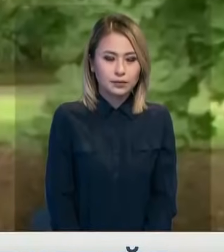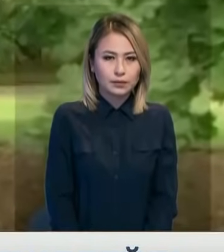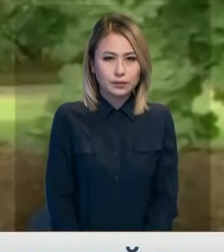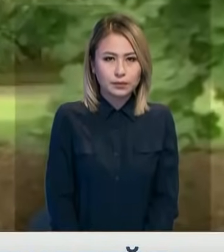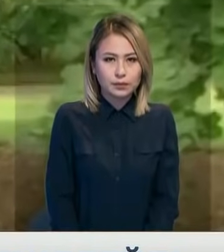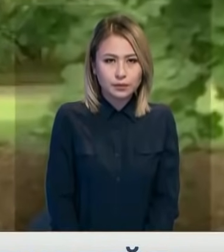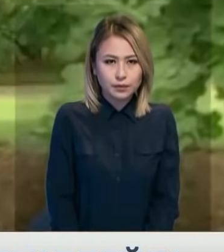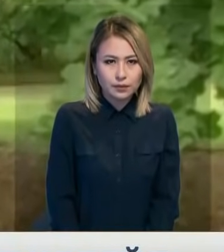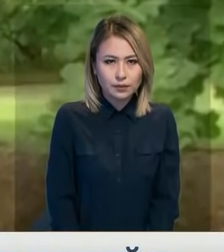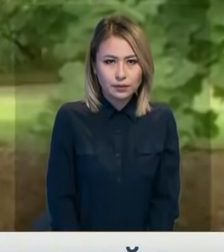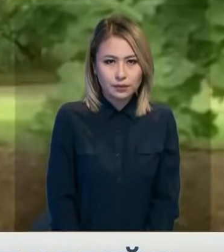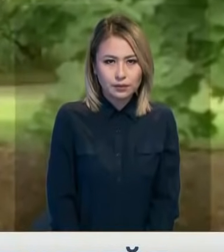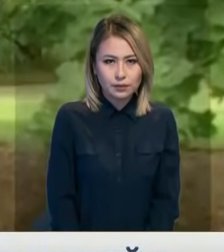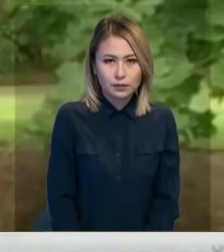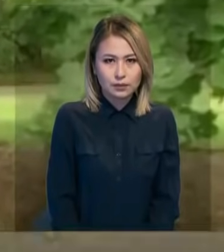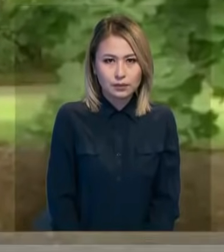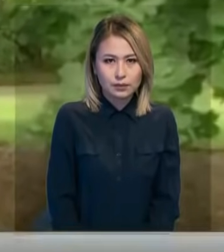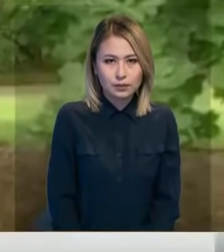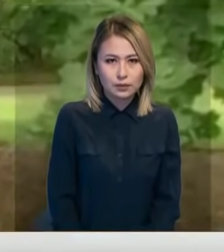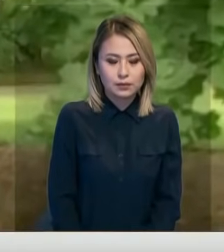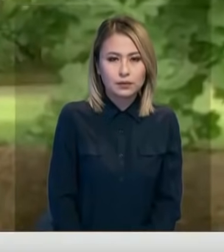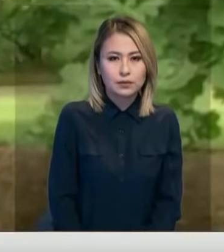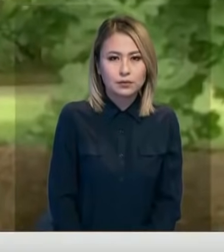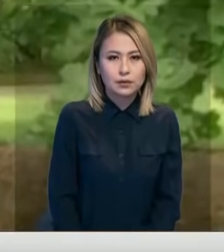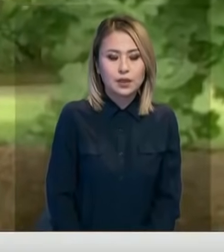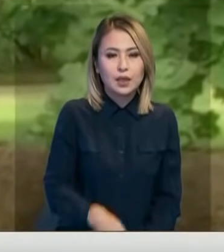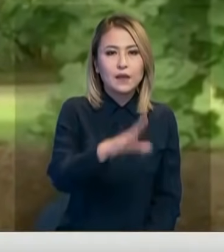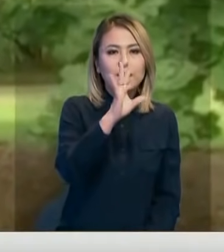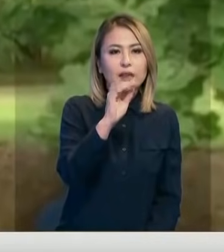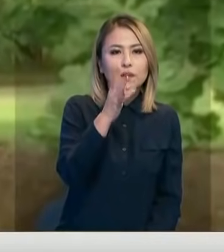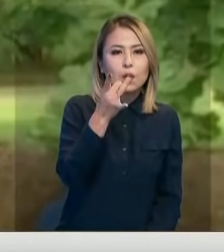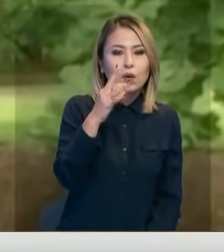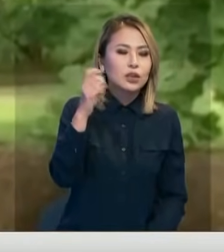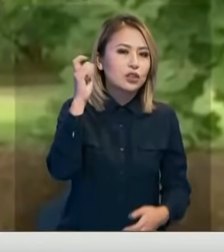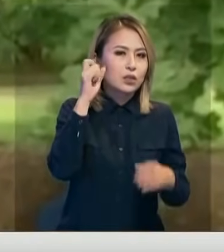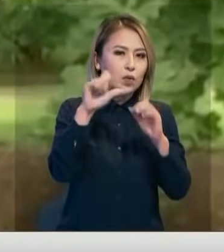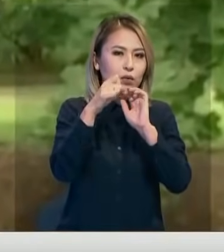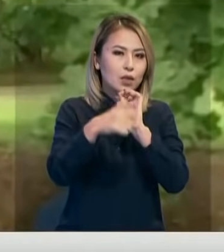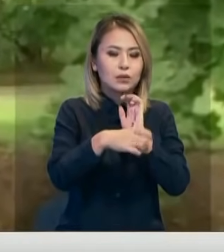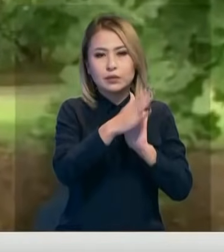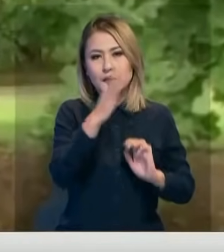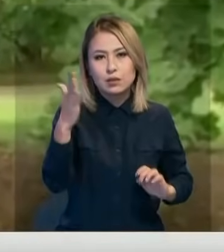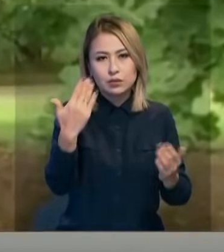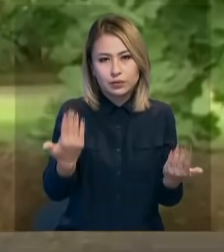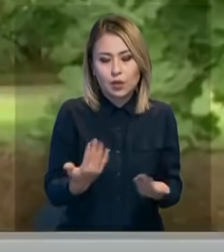90.5% of Victorians have now had a first dose. Виктория штатындағы жасы 16-дан асқан